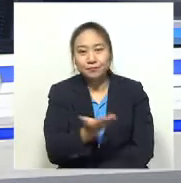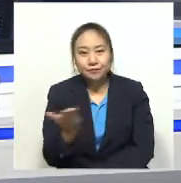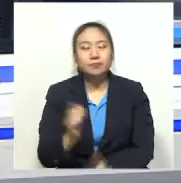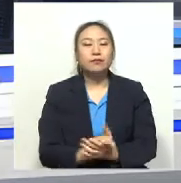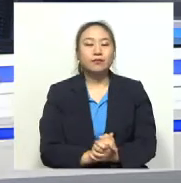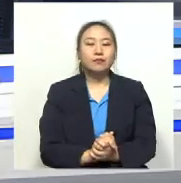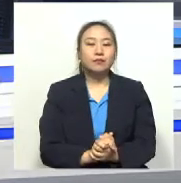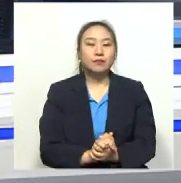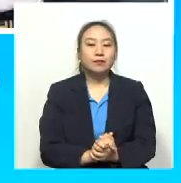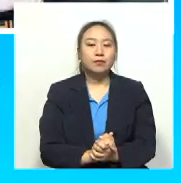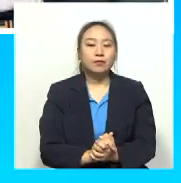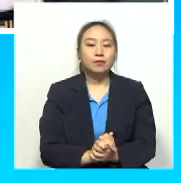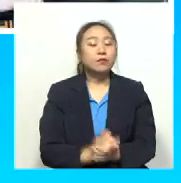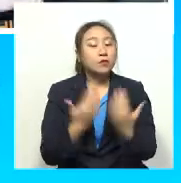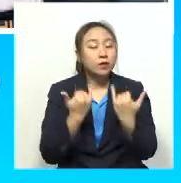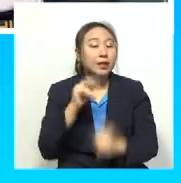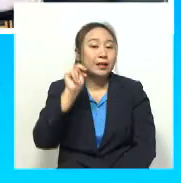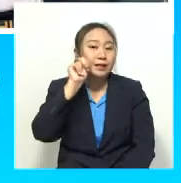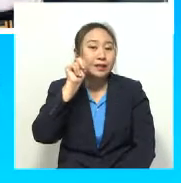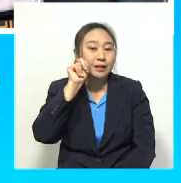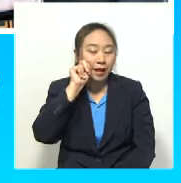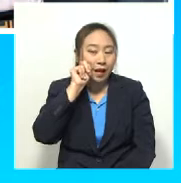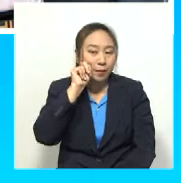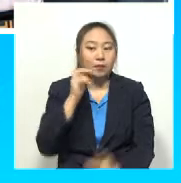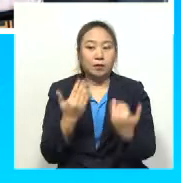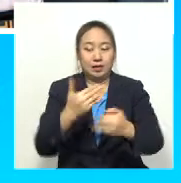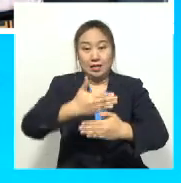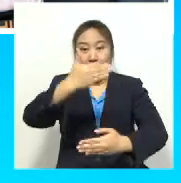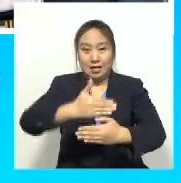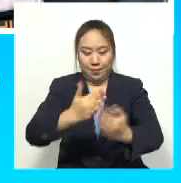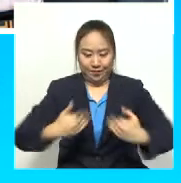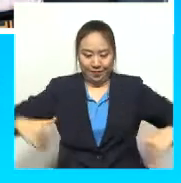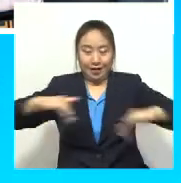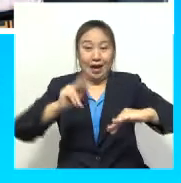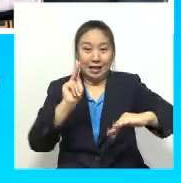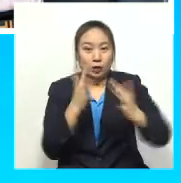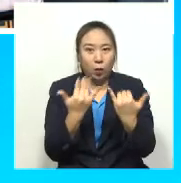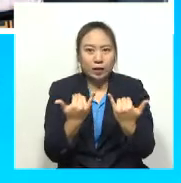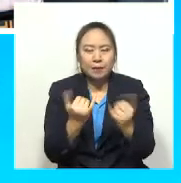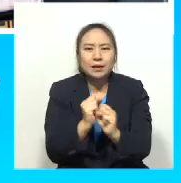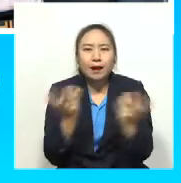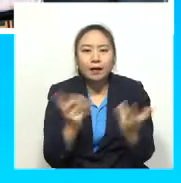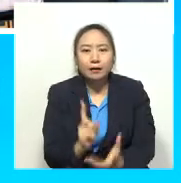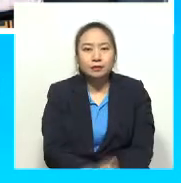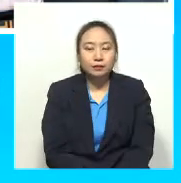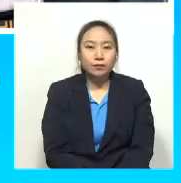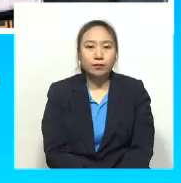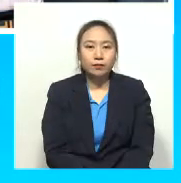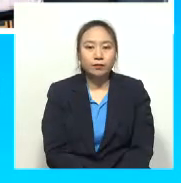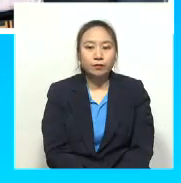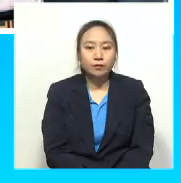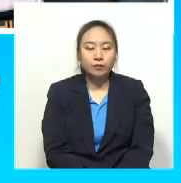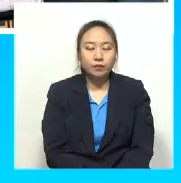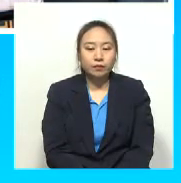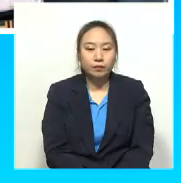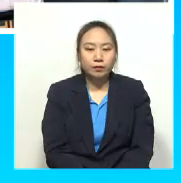าครับ ค่ะสถานการณ์น้ำในเขื่อนแก่งกระจานล่าสุดตอนนี้เท่าที่ได้รับรายงานมาเป็นยังไงบ้างคะ นะครับถ้าติดต